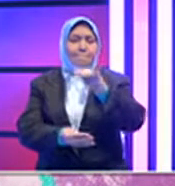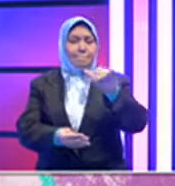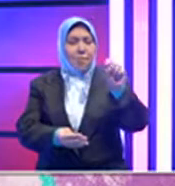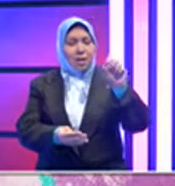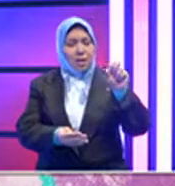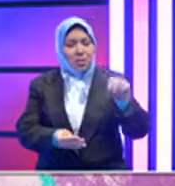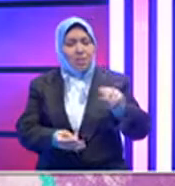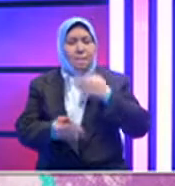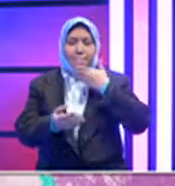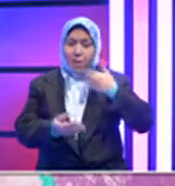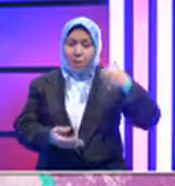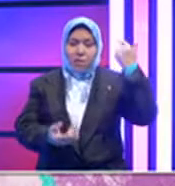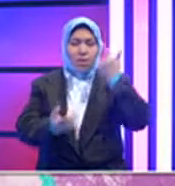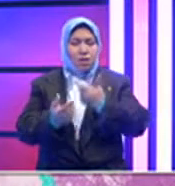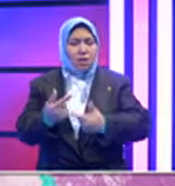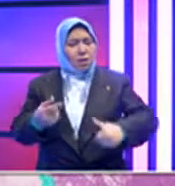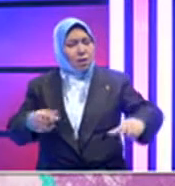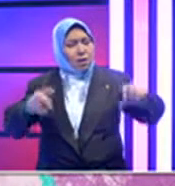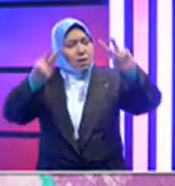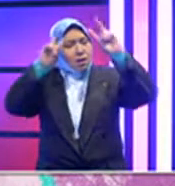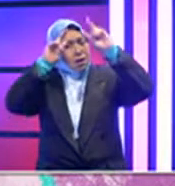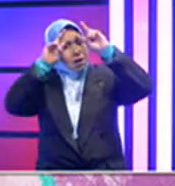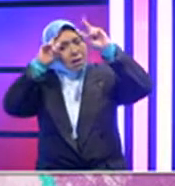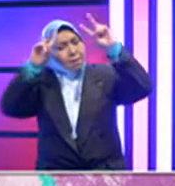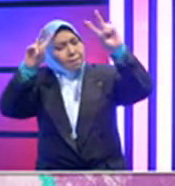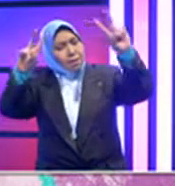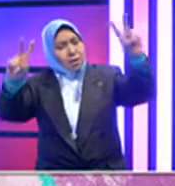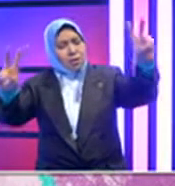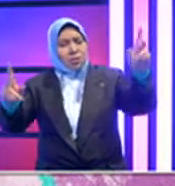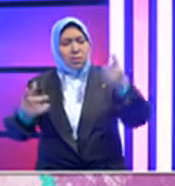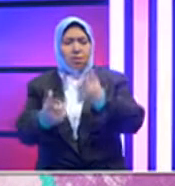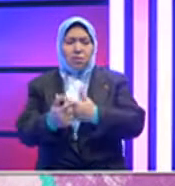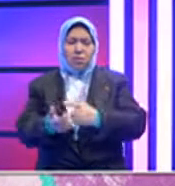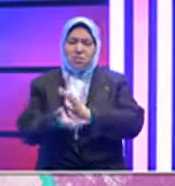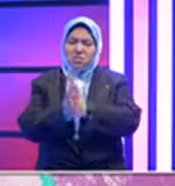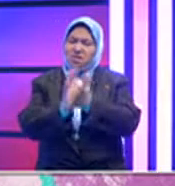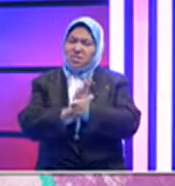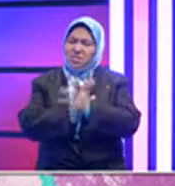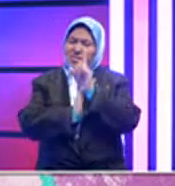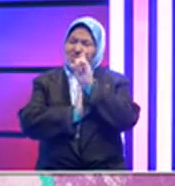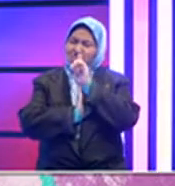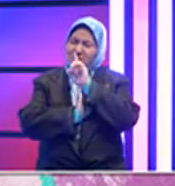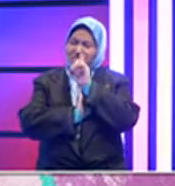ummil saja iya umeir Bin aminu